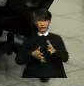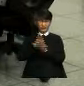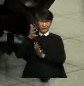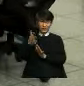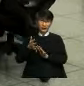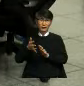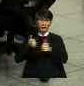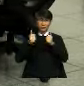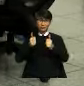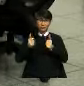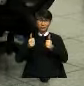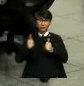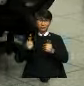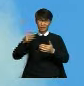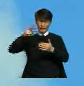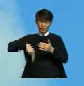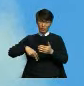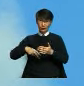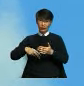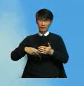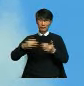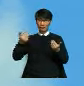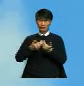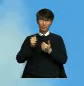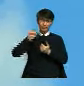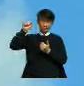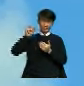후 항소 여부를 결정하겠다 는 입장입니다